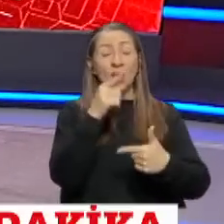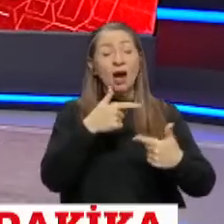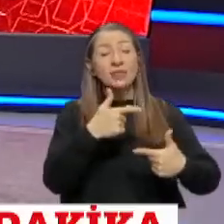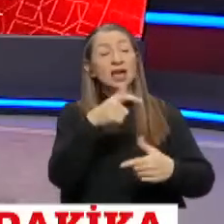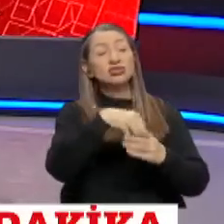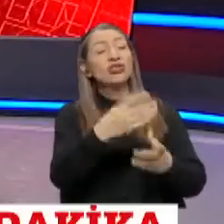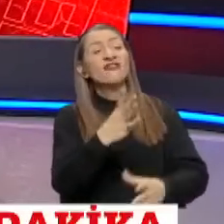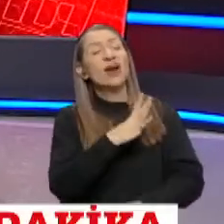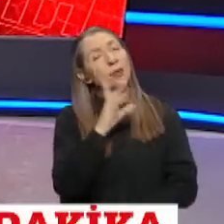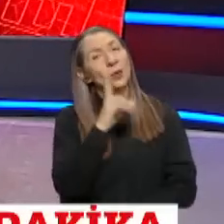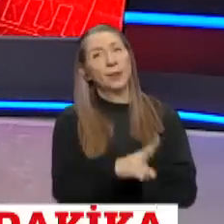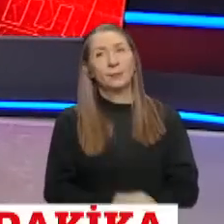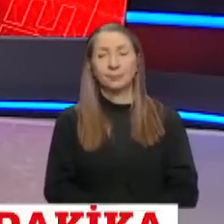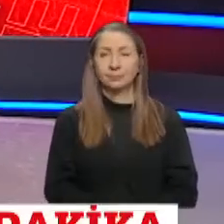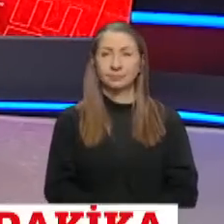durum neymiş, görelim.